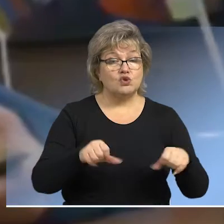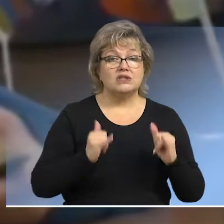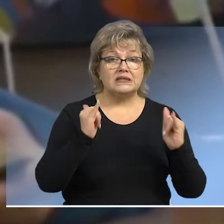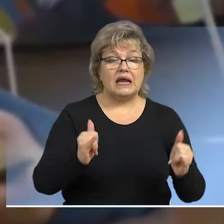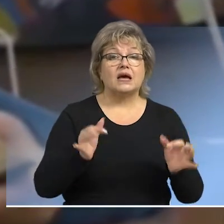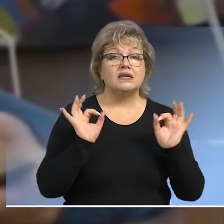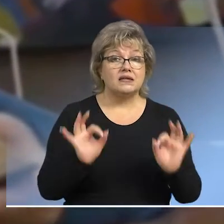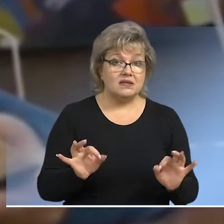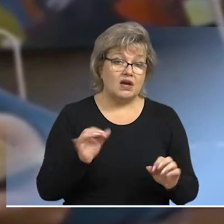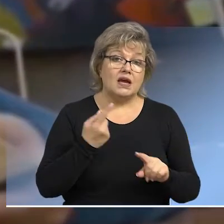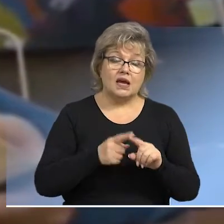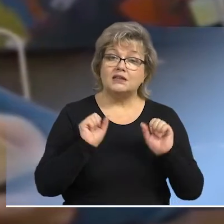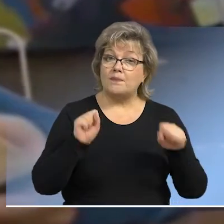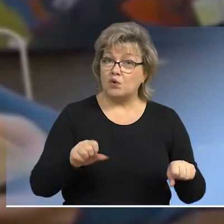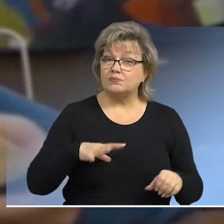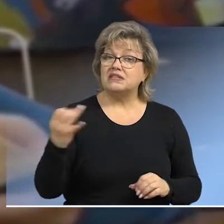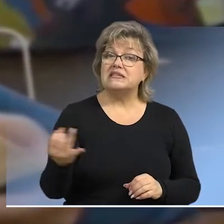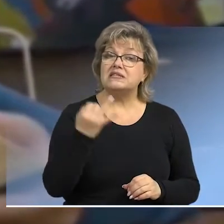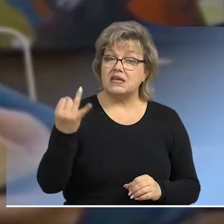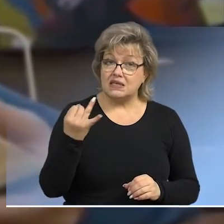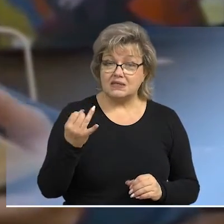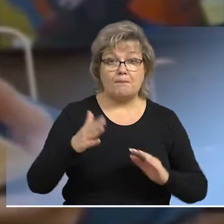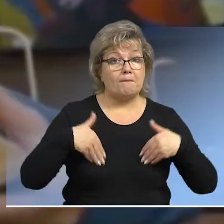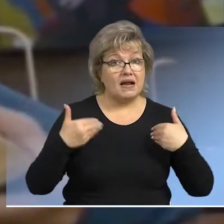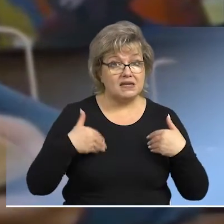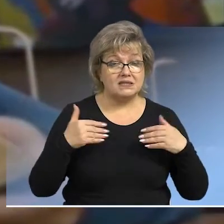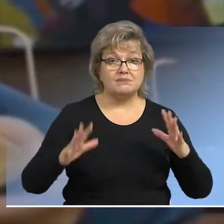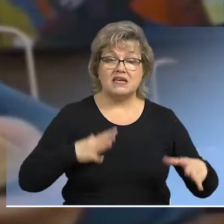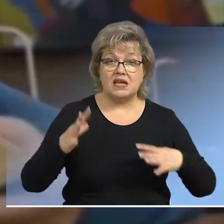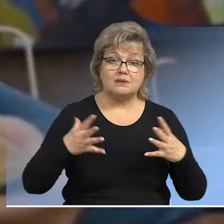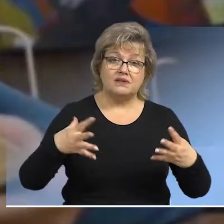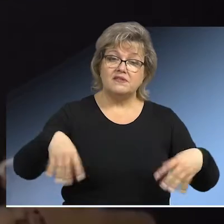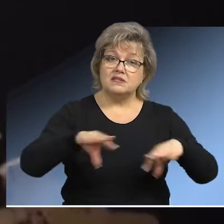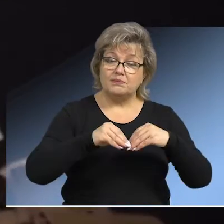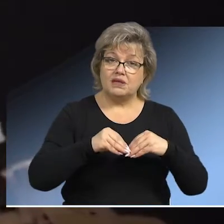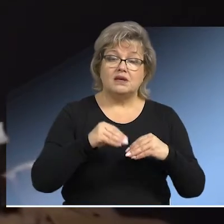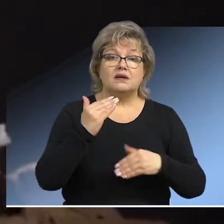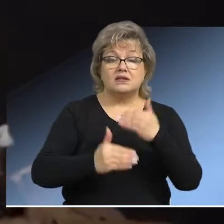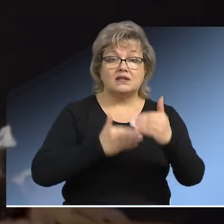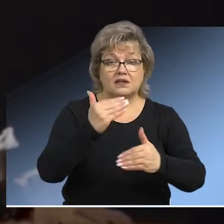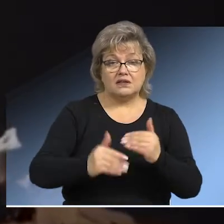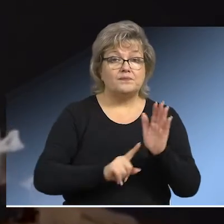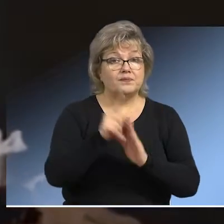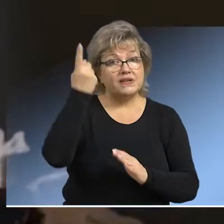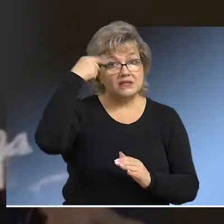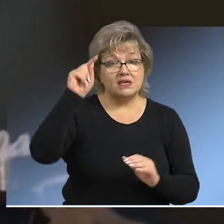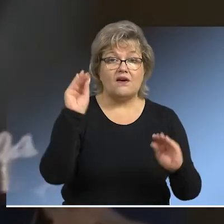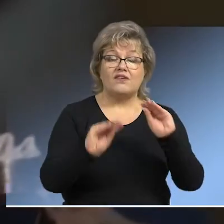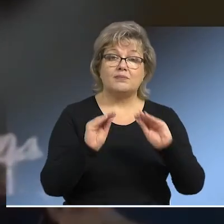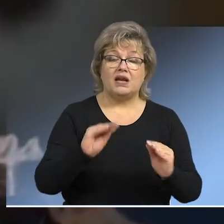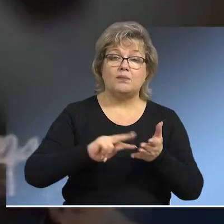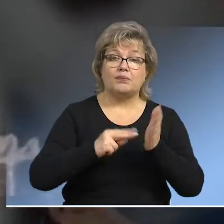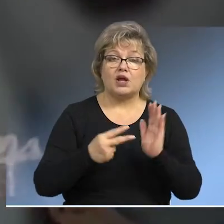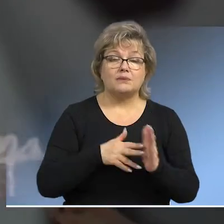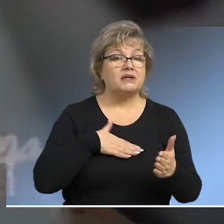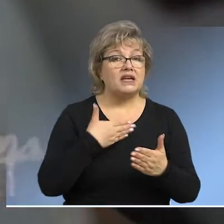возможностей для креатива, и что это может быть интересным и полезным занятием для всей семьи. Шаг за шагом первоначальная идея оформлялась в